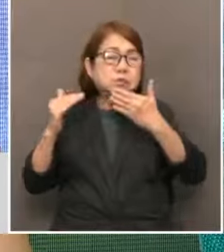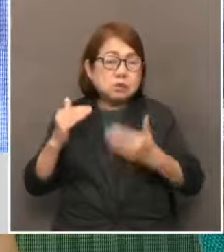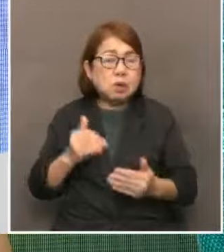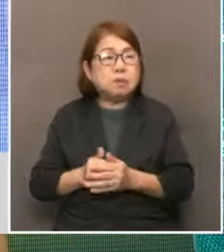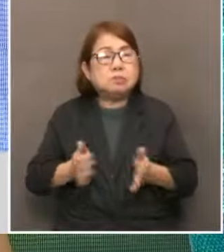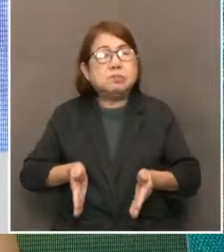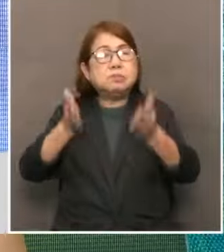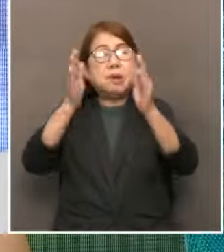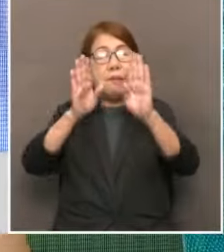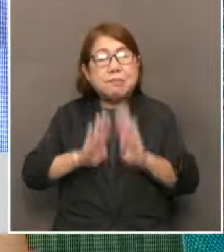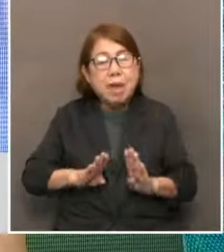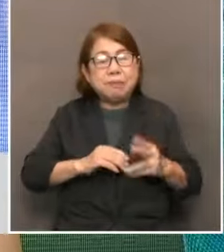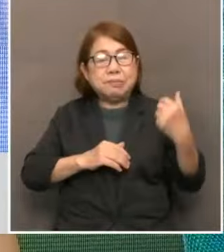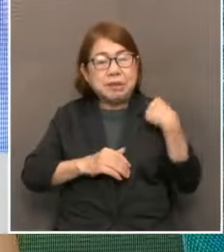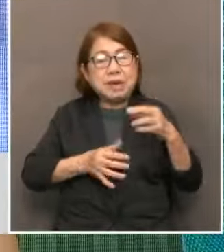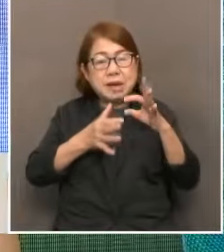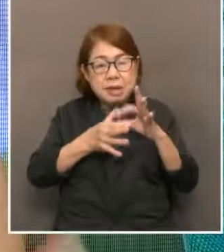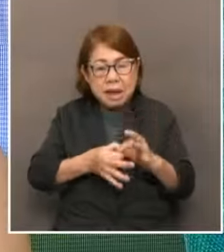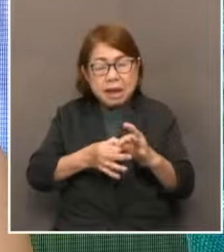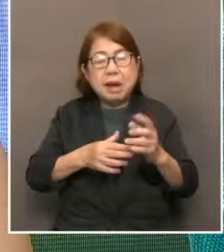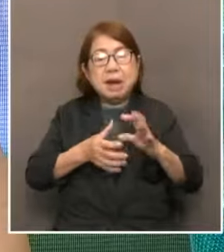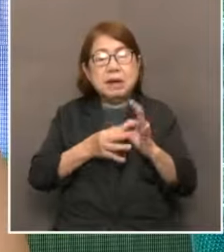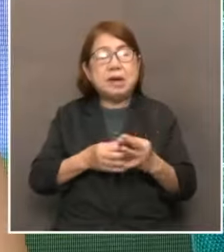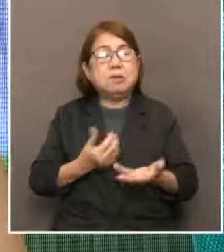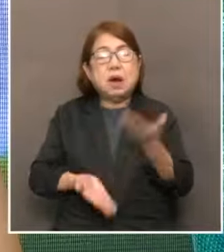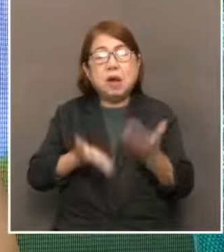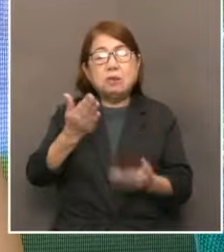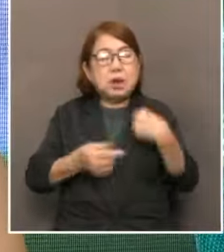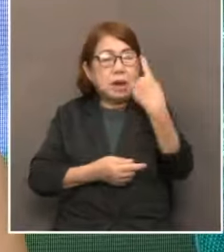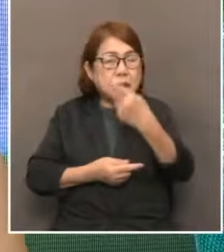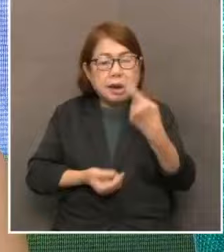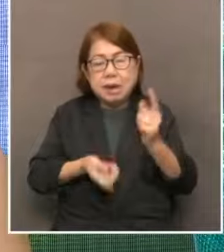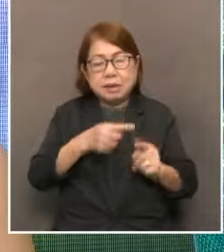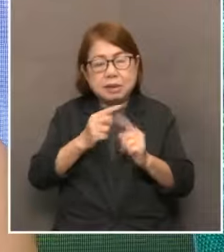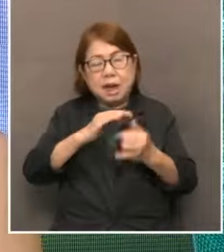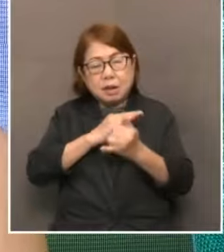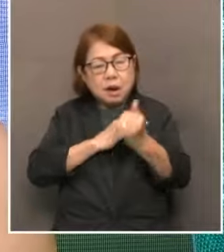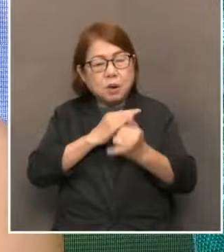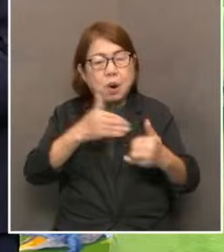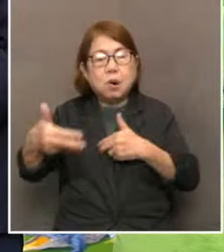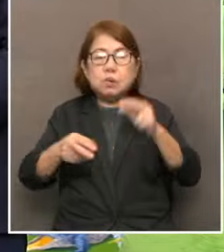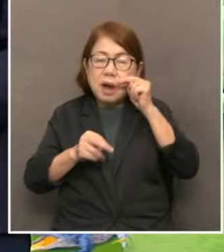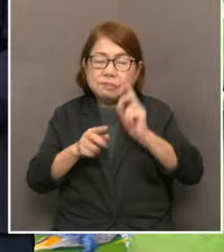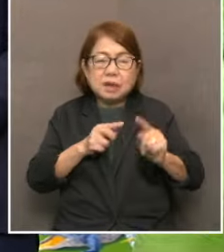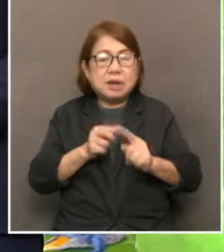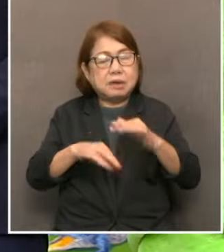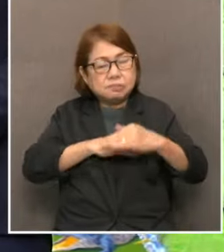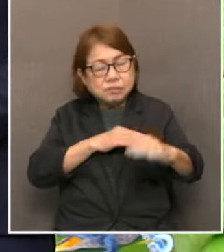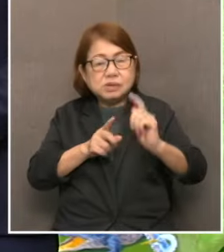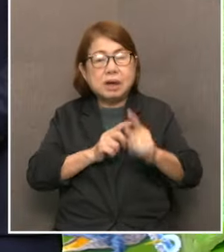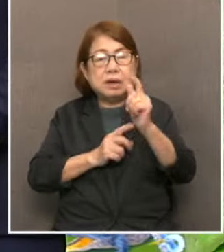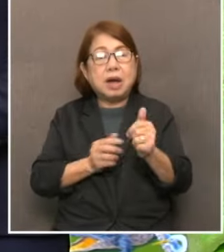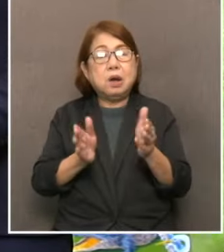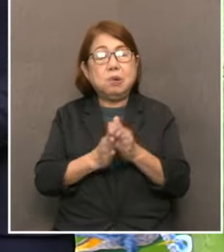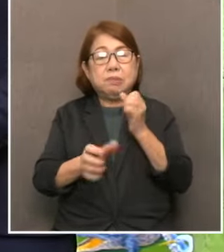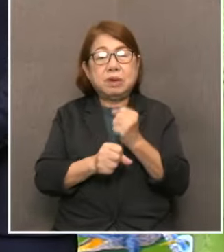อารยสถาปัตย์นะคะที่เป็น Universalซให้กับทุกคนได้สามารถเข้าถึงได้นะคะแล้วก็รวมถึงหลักการทำงานด้วยนะคะทางสยาม